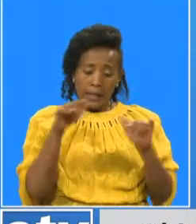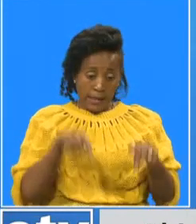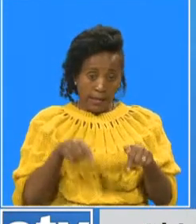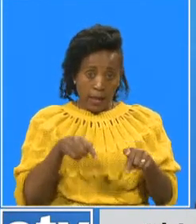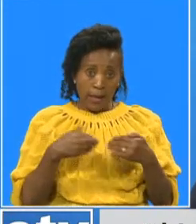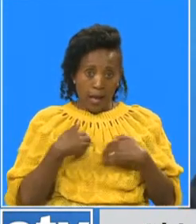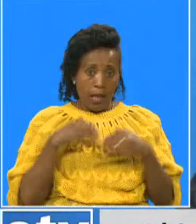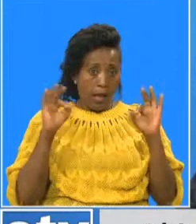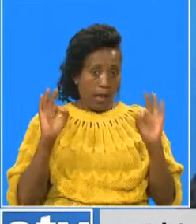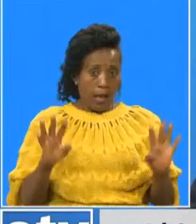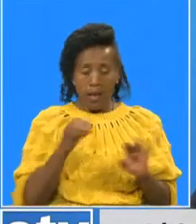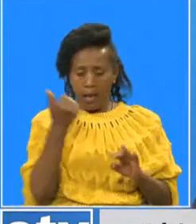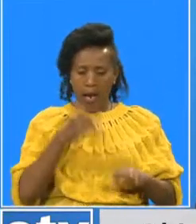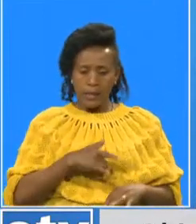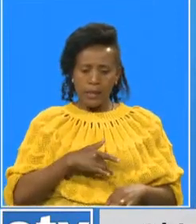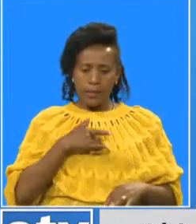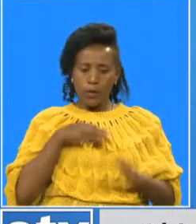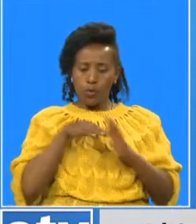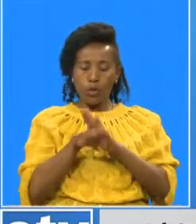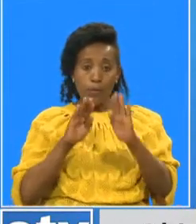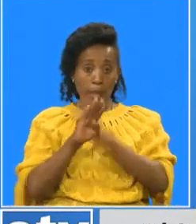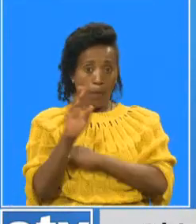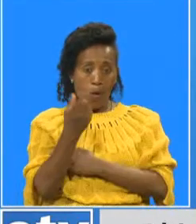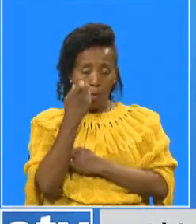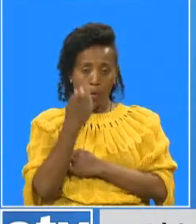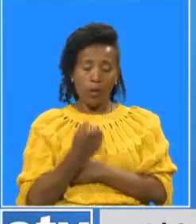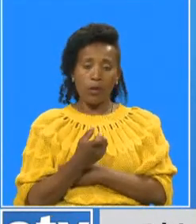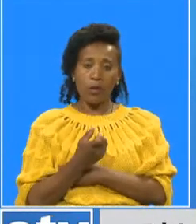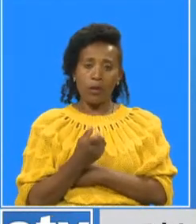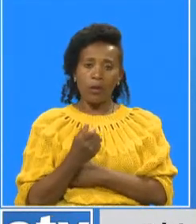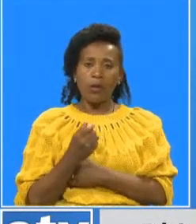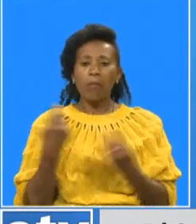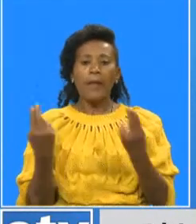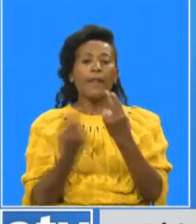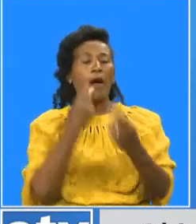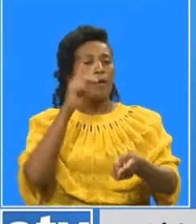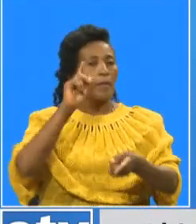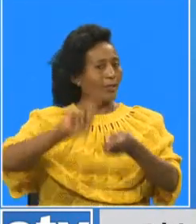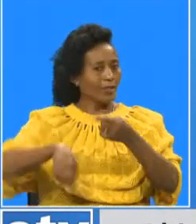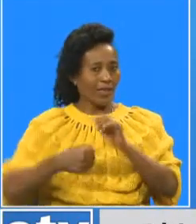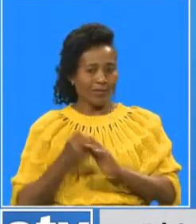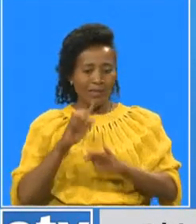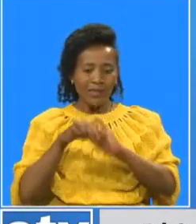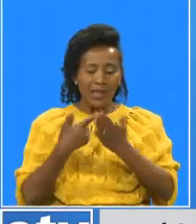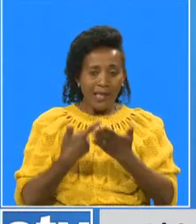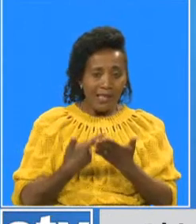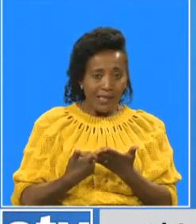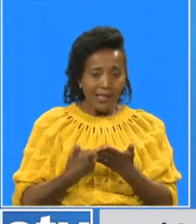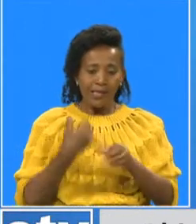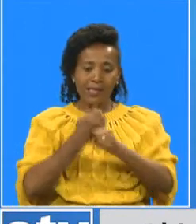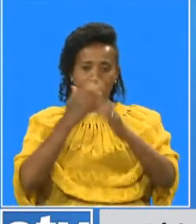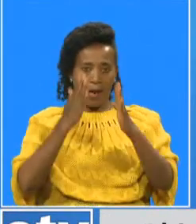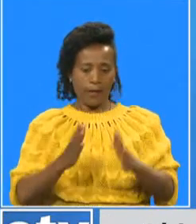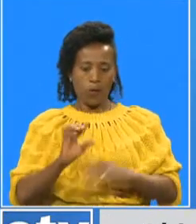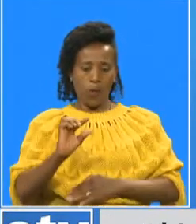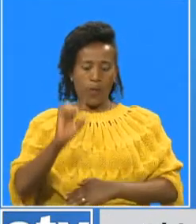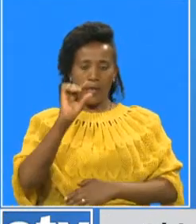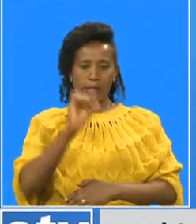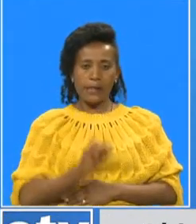እስከዛሬ ያልነበረ ሌላ ስሜት ውስጥ የሚገባ ከሆነ መጠቃቀም አይቻልም። ስለዚህ ሰራተኛው